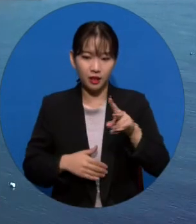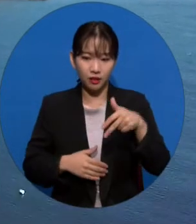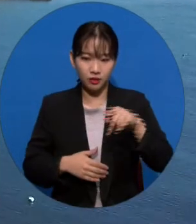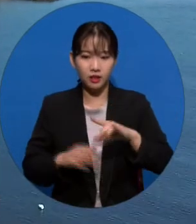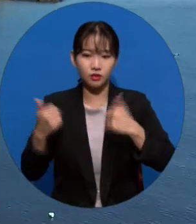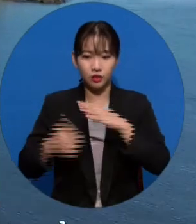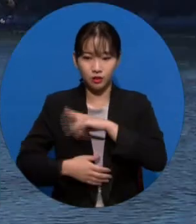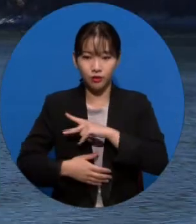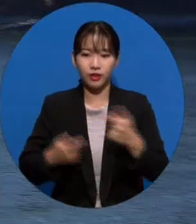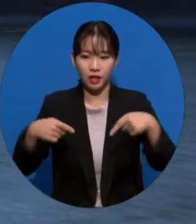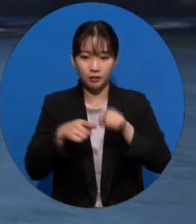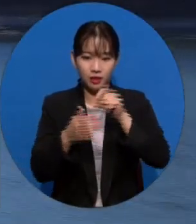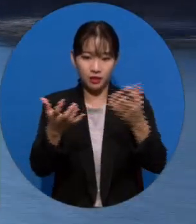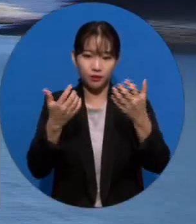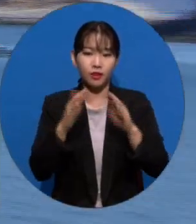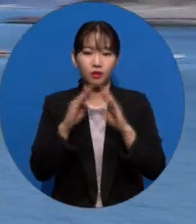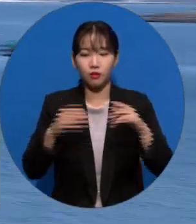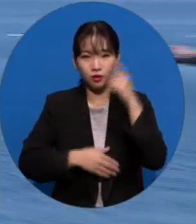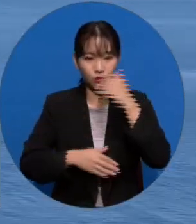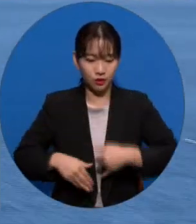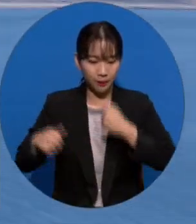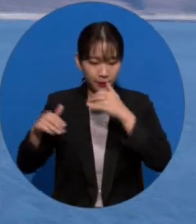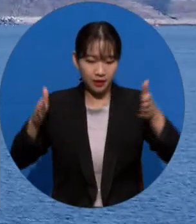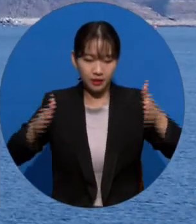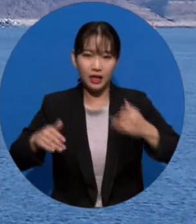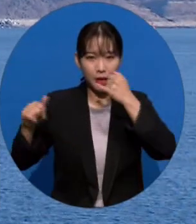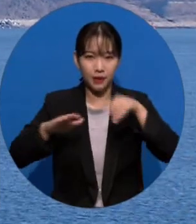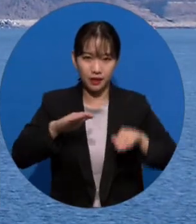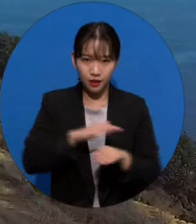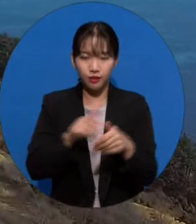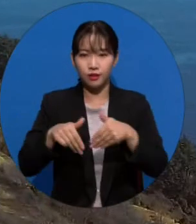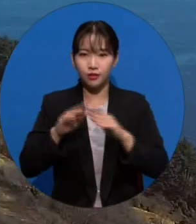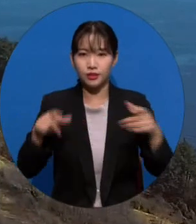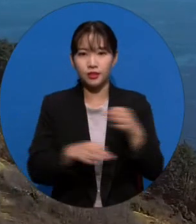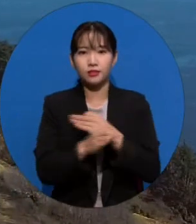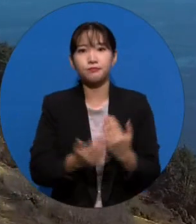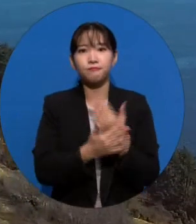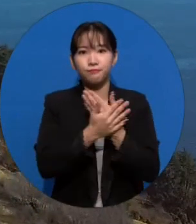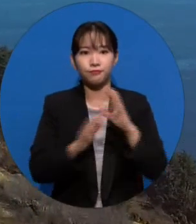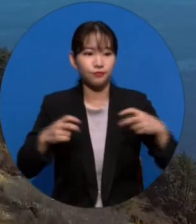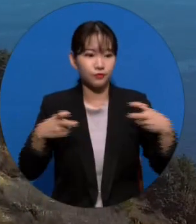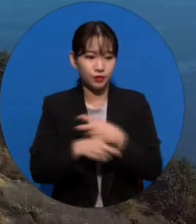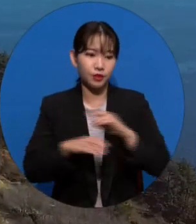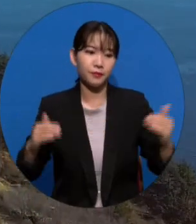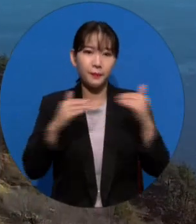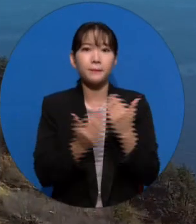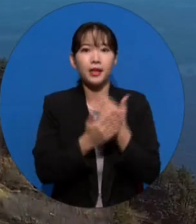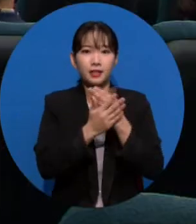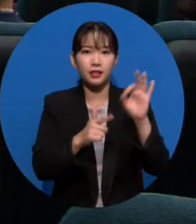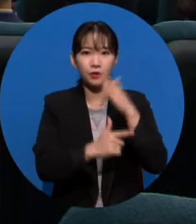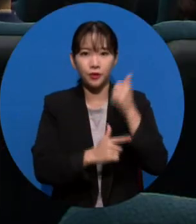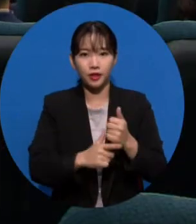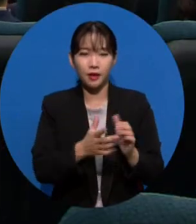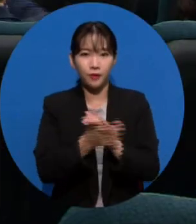공동 기자회견을 갖고 여수 남의 간 해저터널 건설을 n 지역경제 활성화와 국토 균형발전 영호남